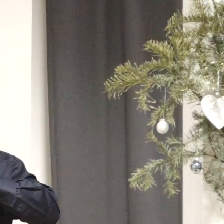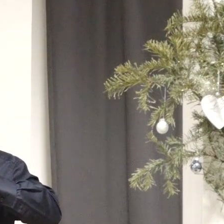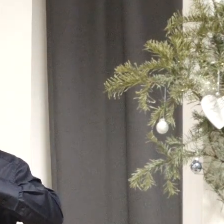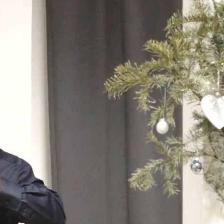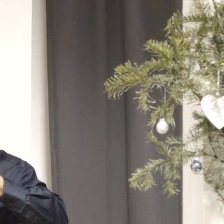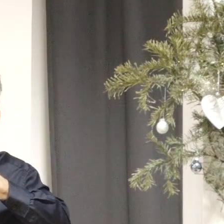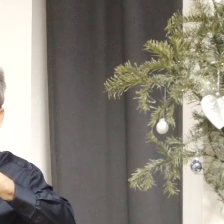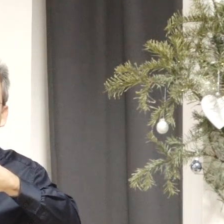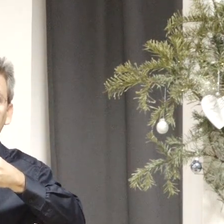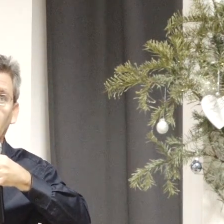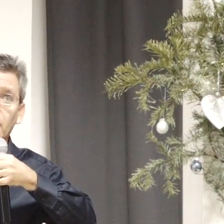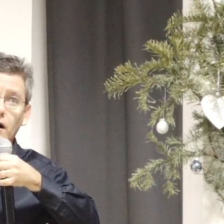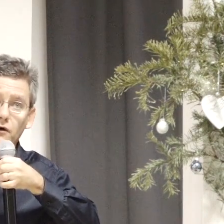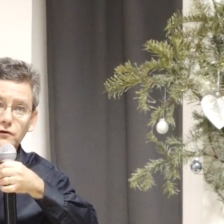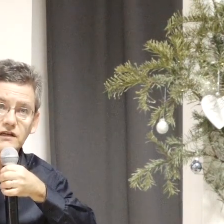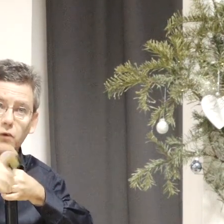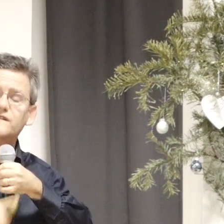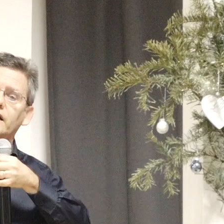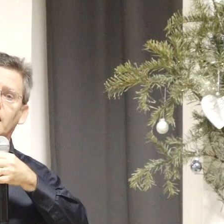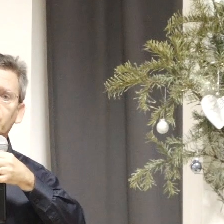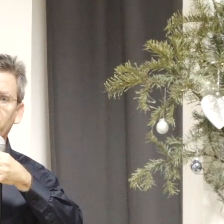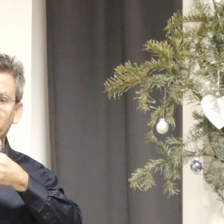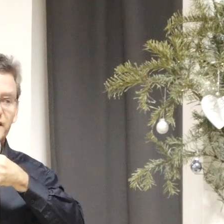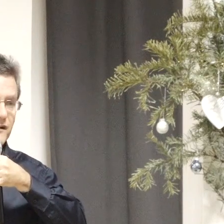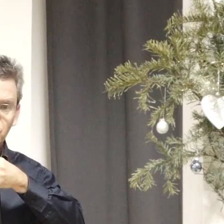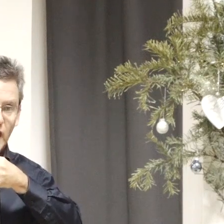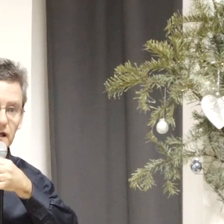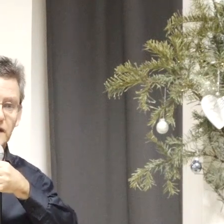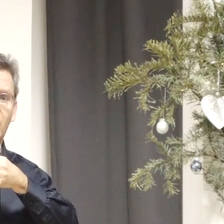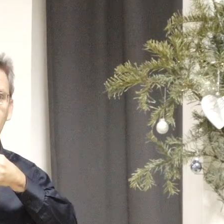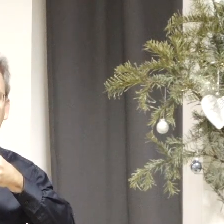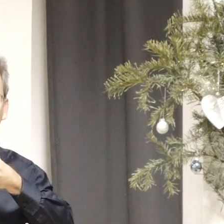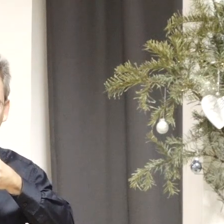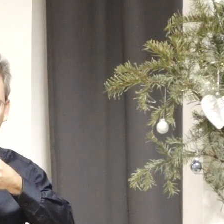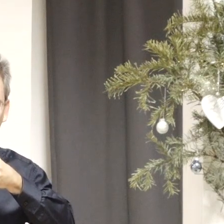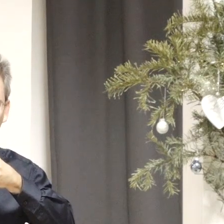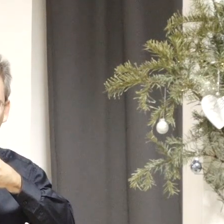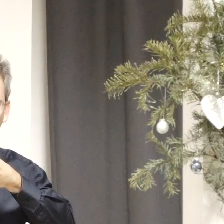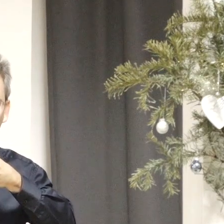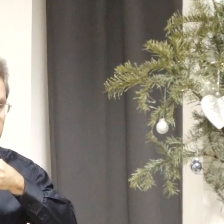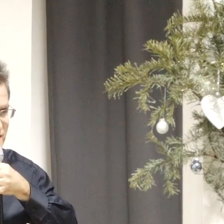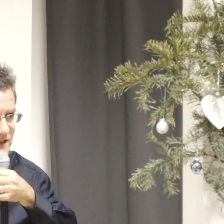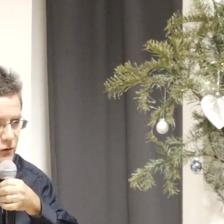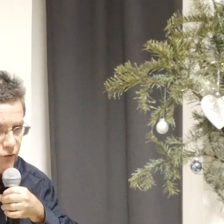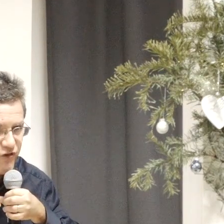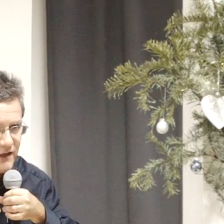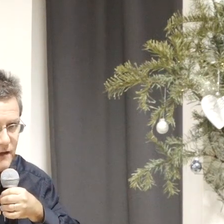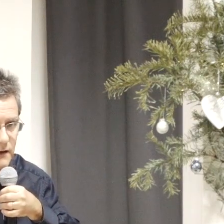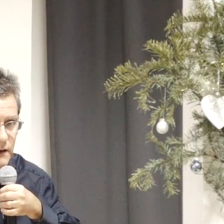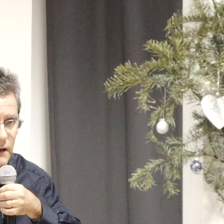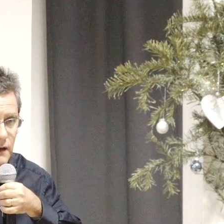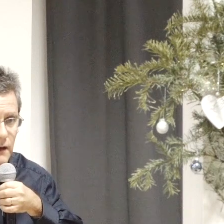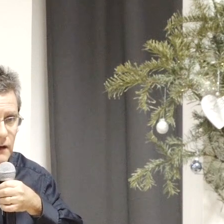fraternel, s'il peut dire, en ce qui concerne l'amour fraternel, je n'ai rien à rajouter, c'est ce que vous